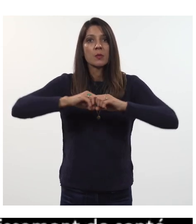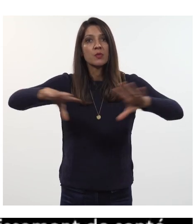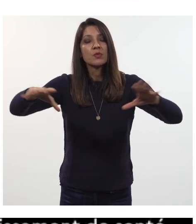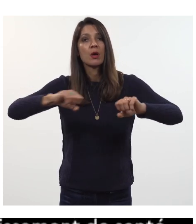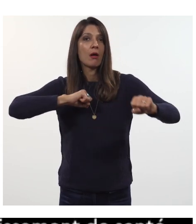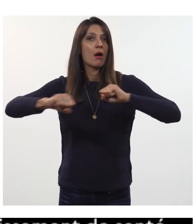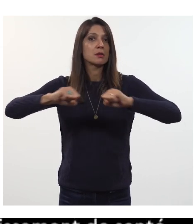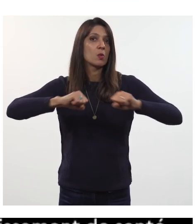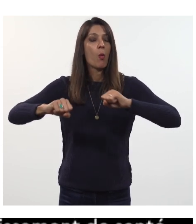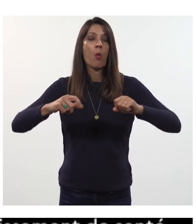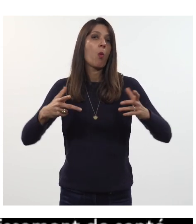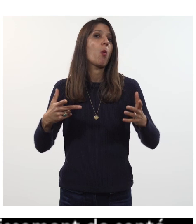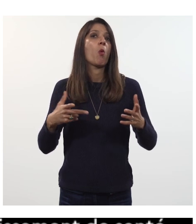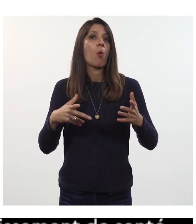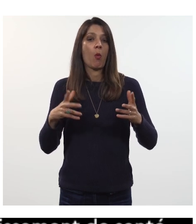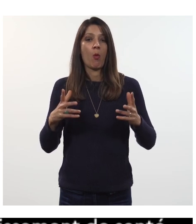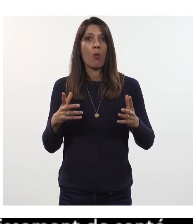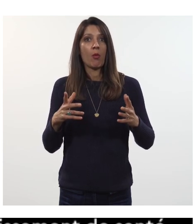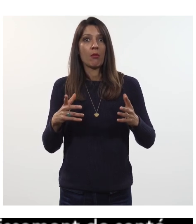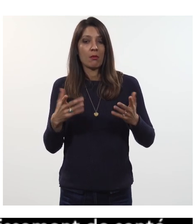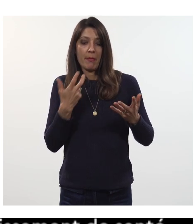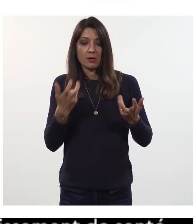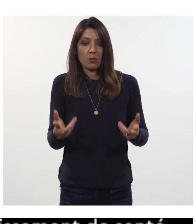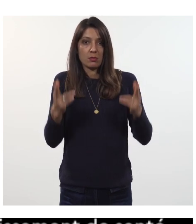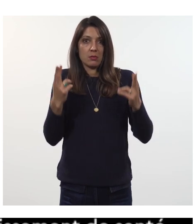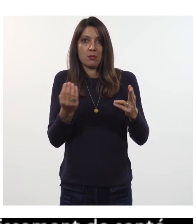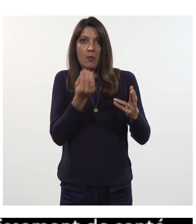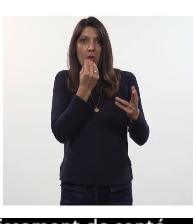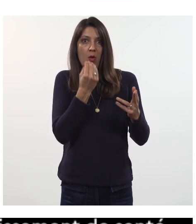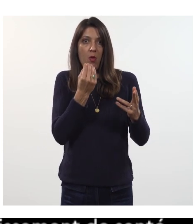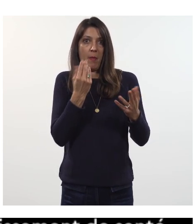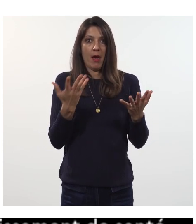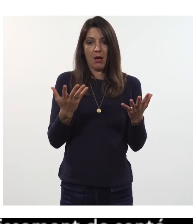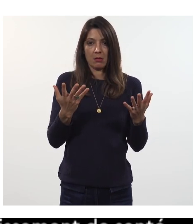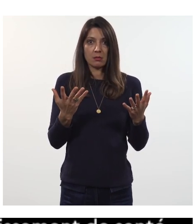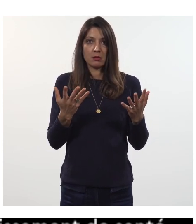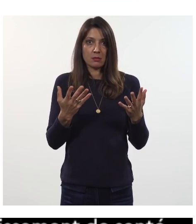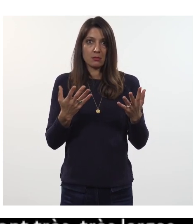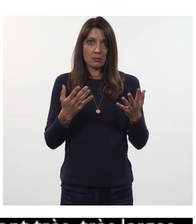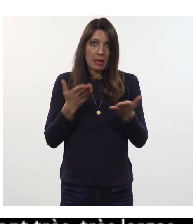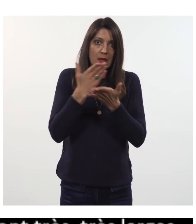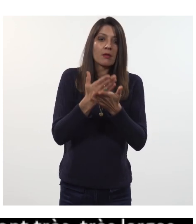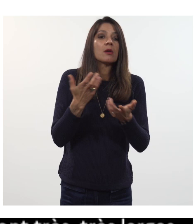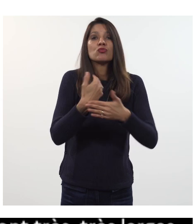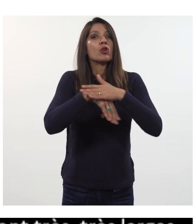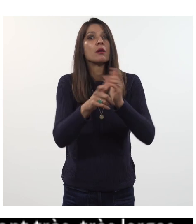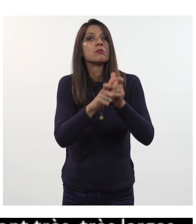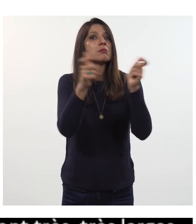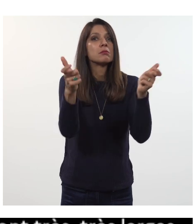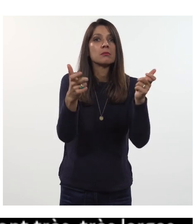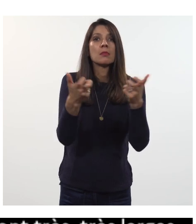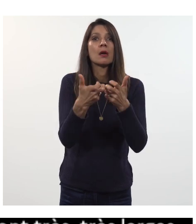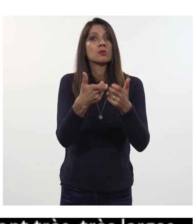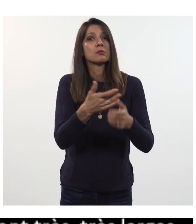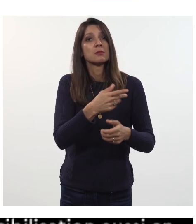actions pendant le repas. Donc ça, par exemple, plutôt dans les structures, hein, donc que ce soit les établissements de